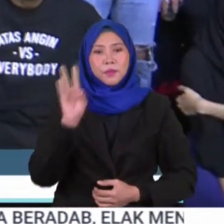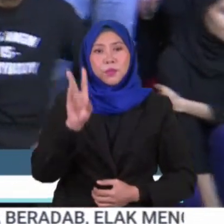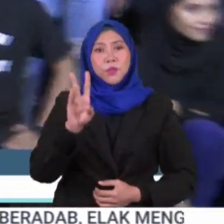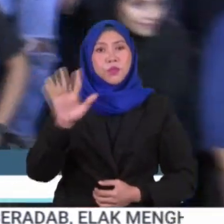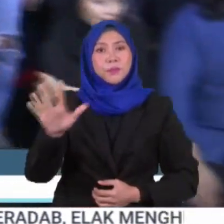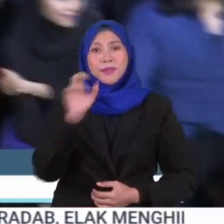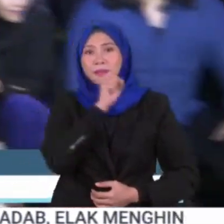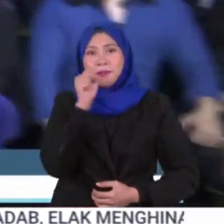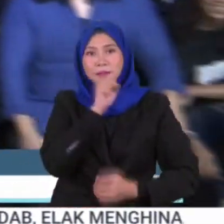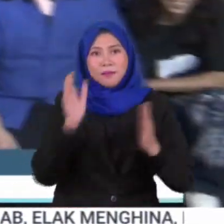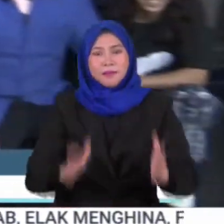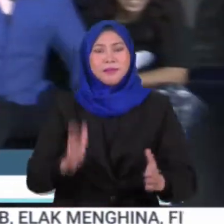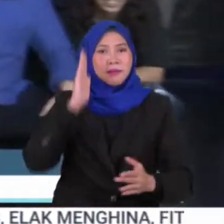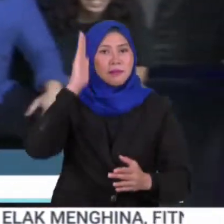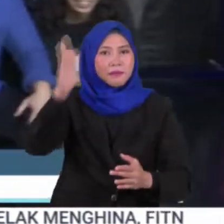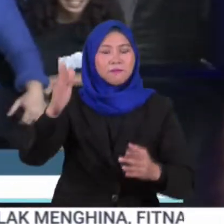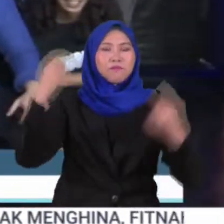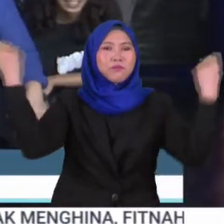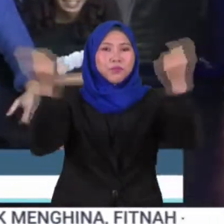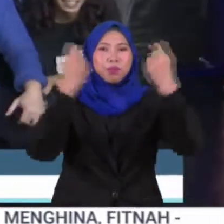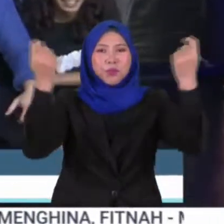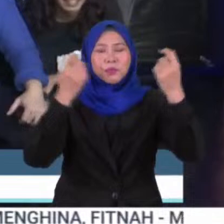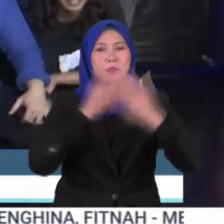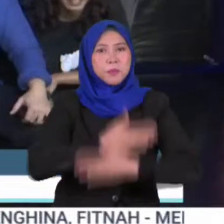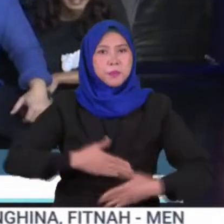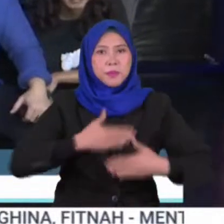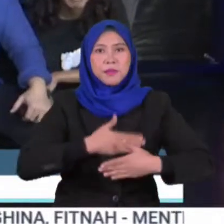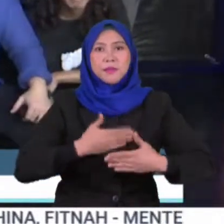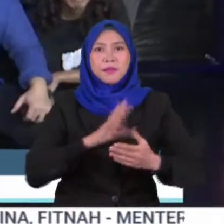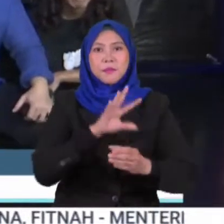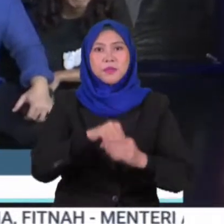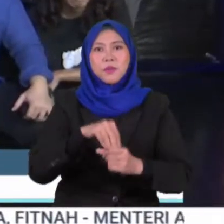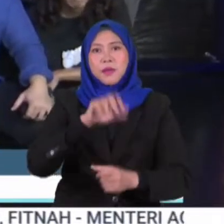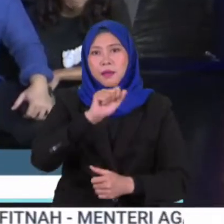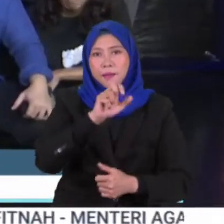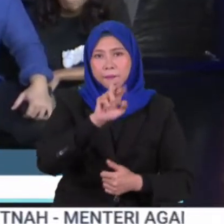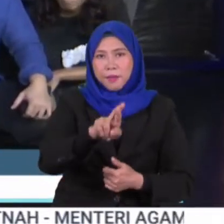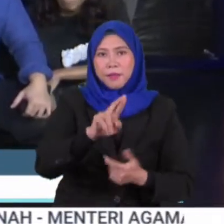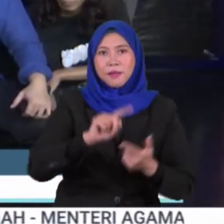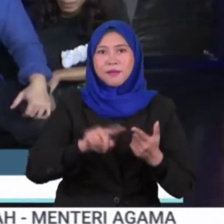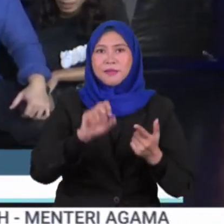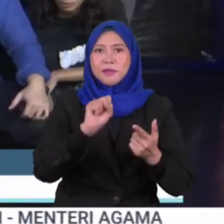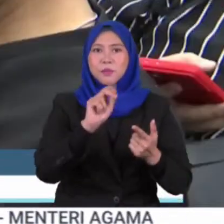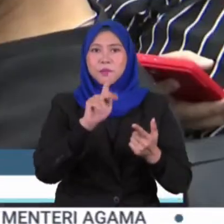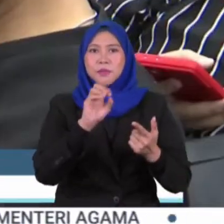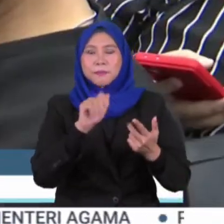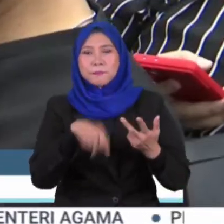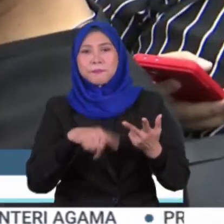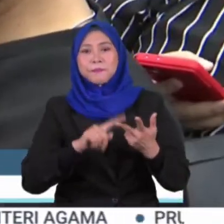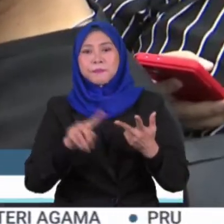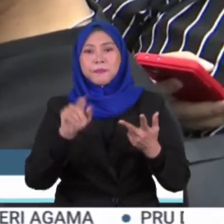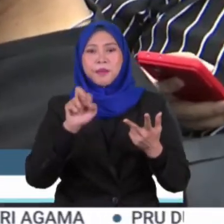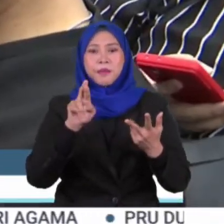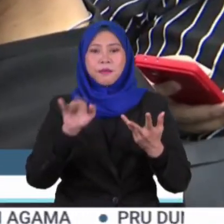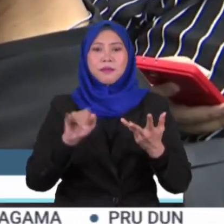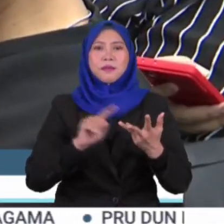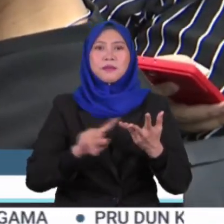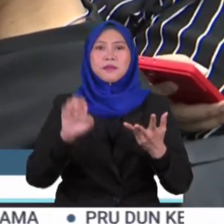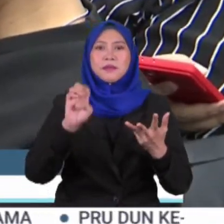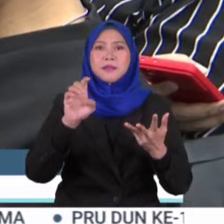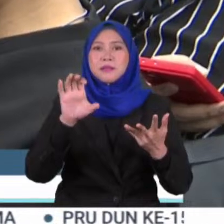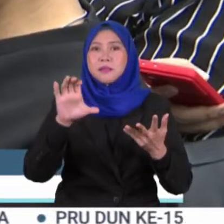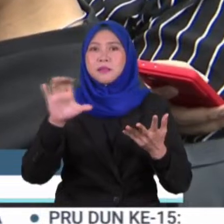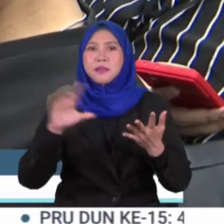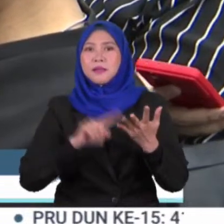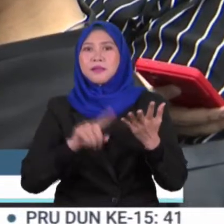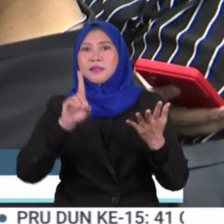75 artis bakal menggegarkan festival tersebut termasuk Amer Jahari, Skudap Skudip, Maverick, Soul Boss, ACAB